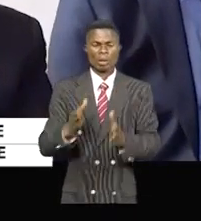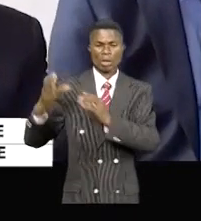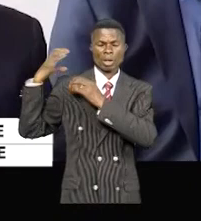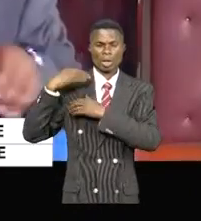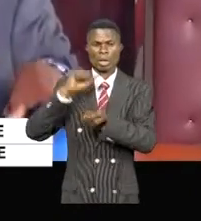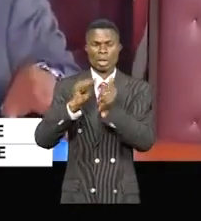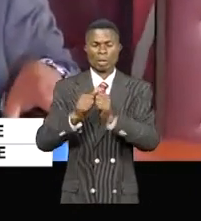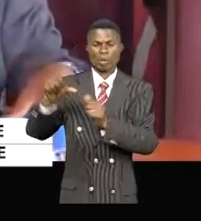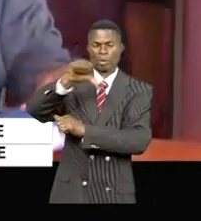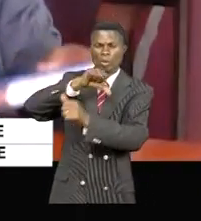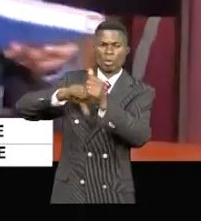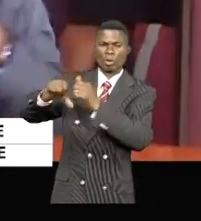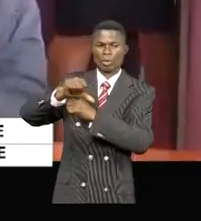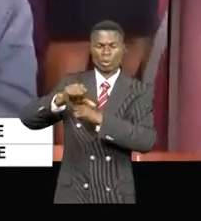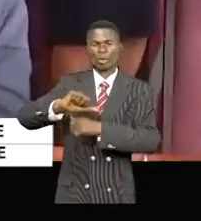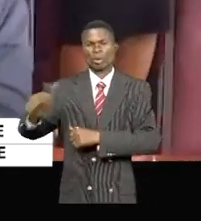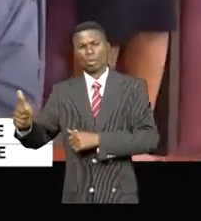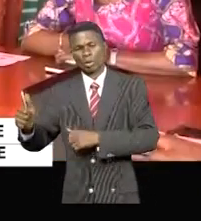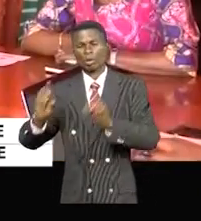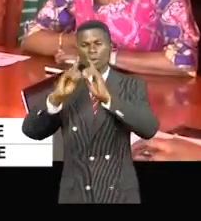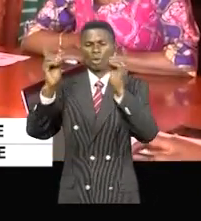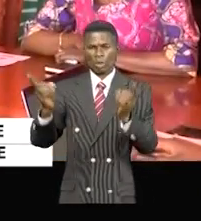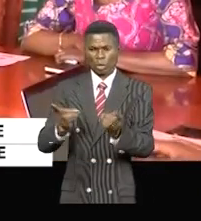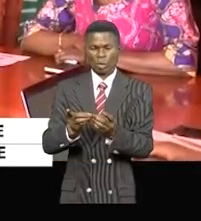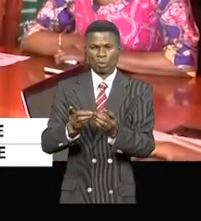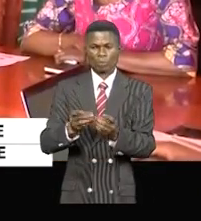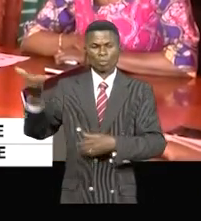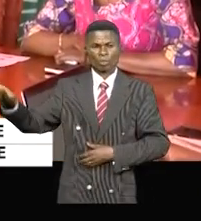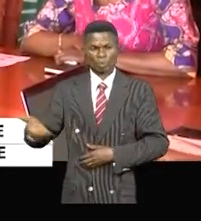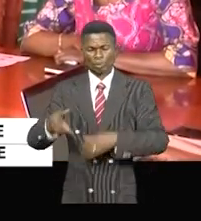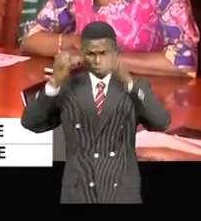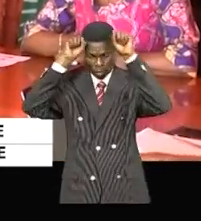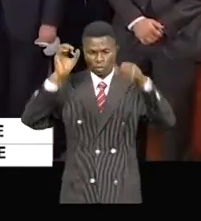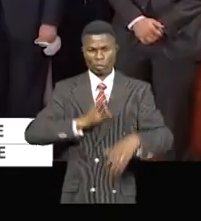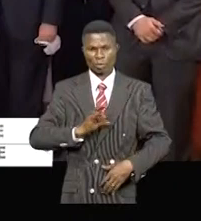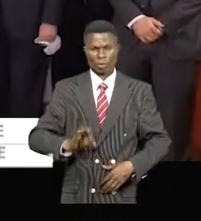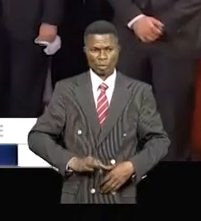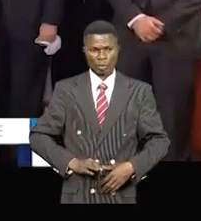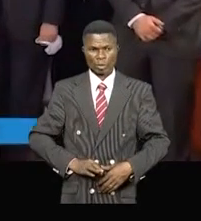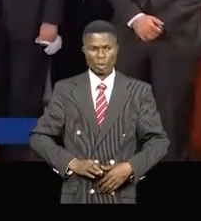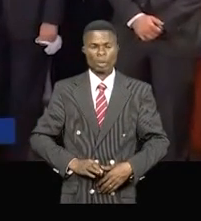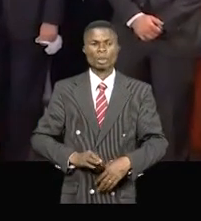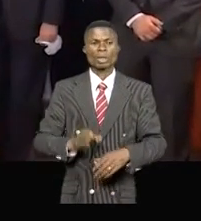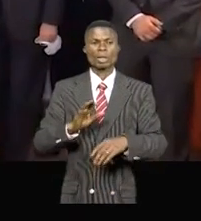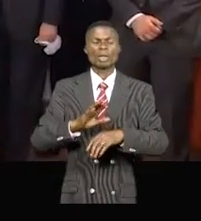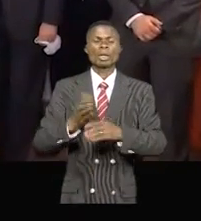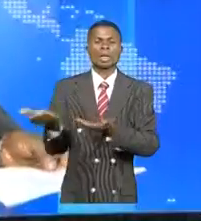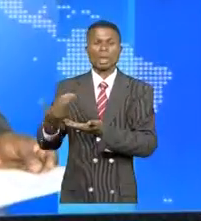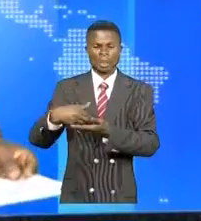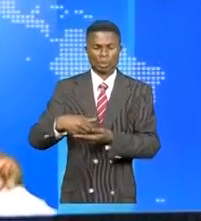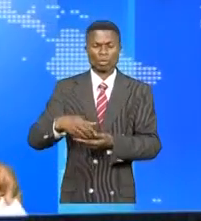questions environnementales et autres. Cette délégation pourra être reçue par les chefs de l'État à son retour de Dar es Salaam.